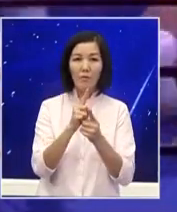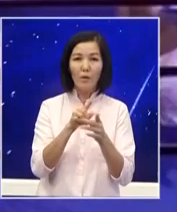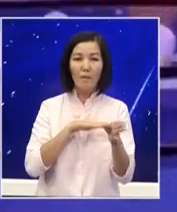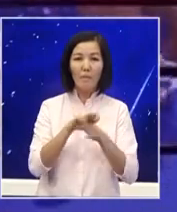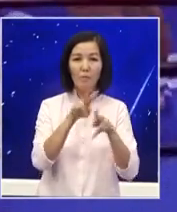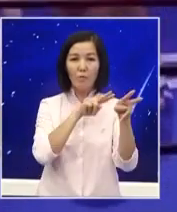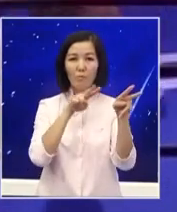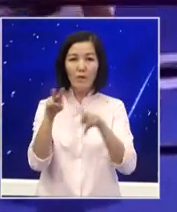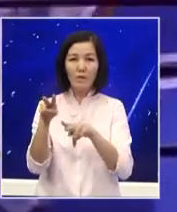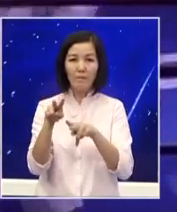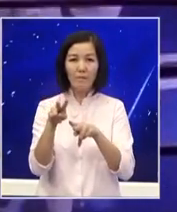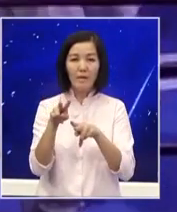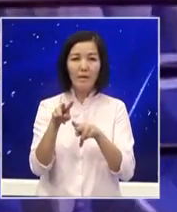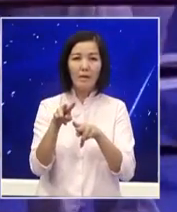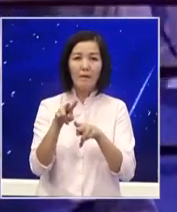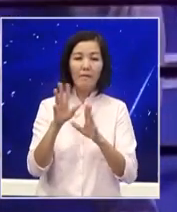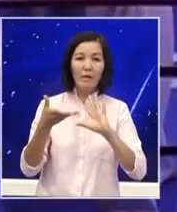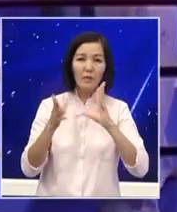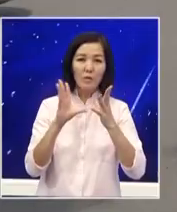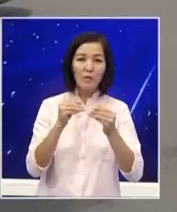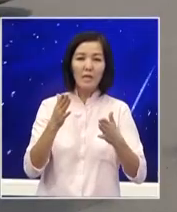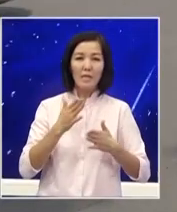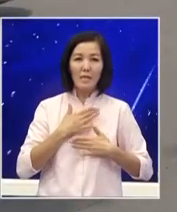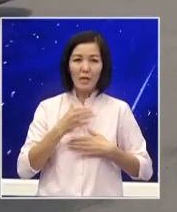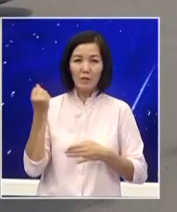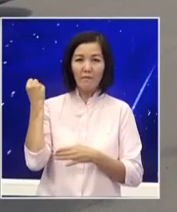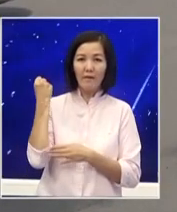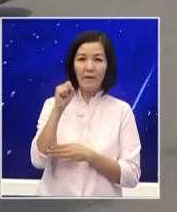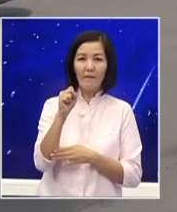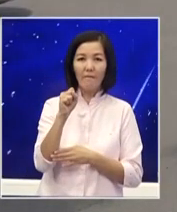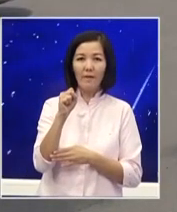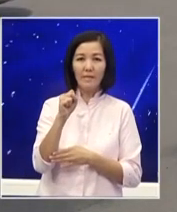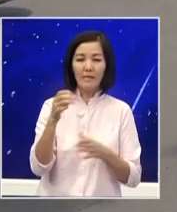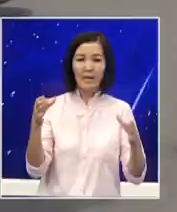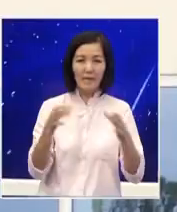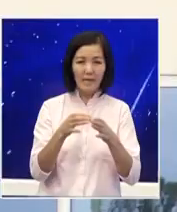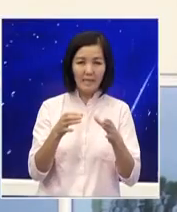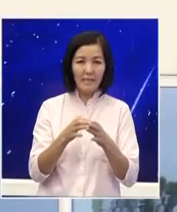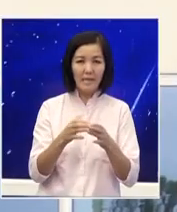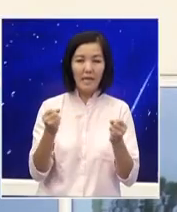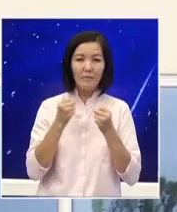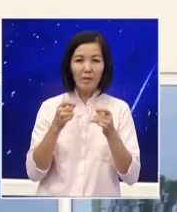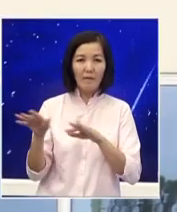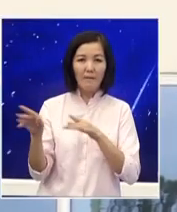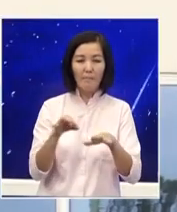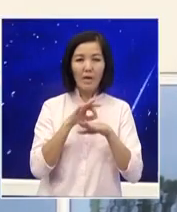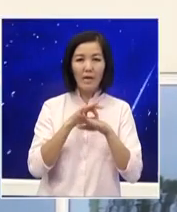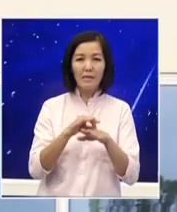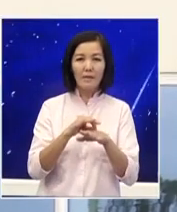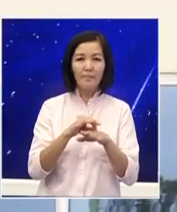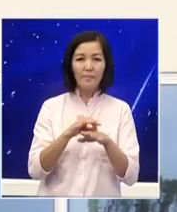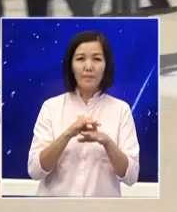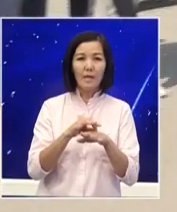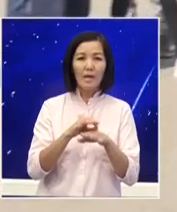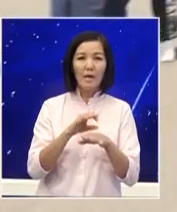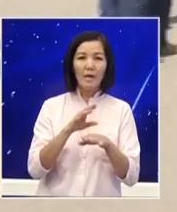доминирование мирея суюнова в результате чего наш боец завоевал чемпионский титул организации спортивное мероприятие проходило на черноморском